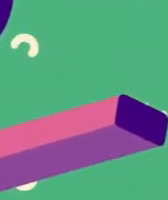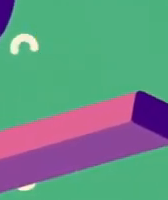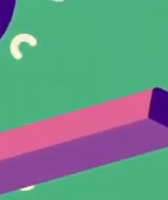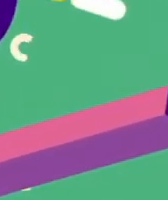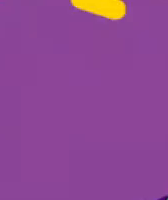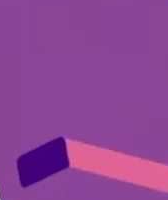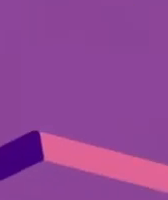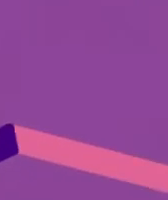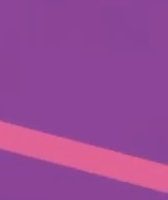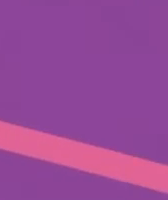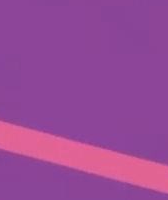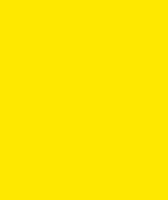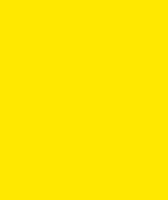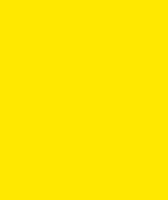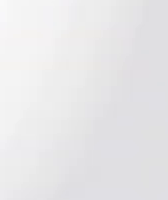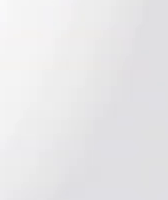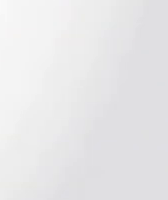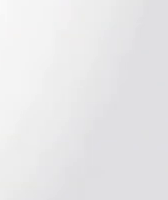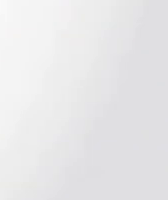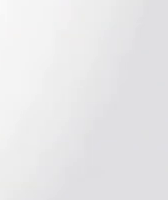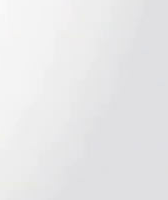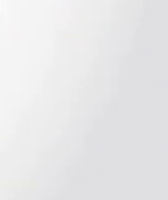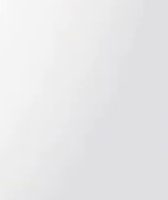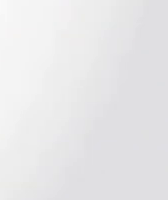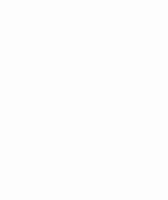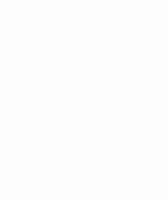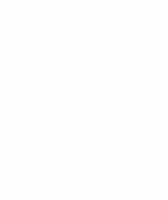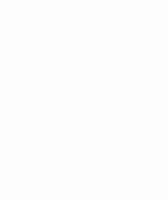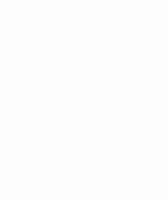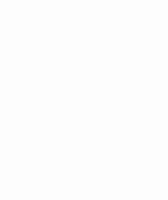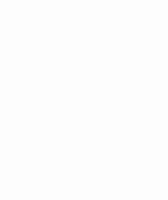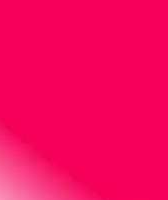sahabat Didik TV GPM